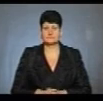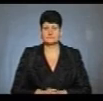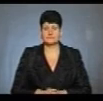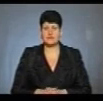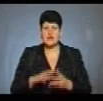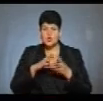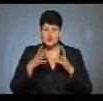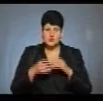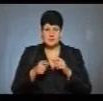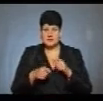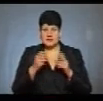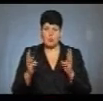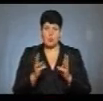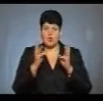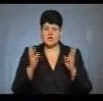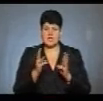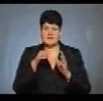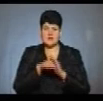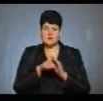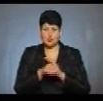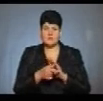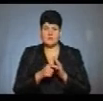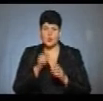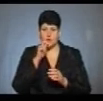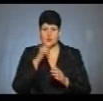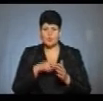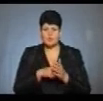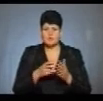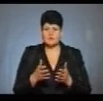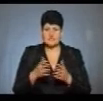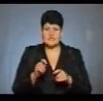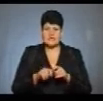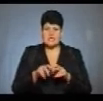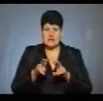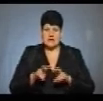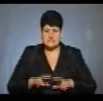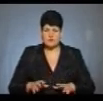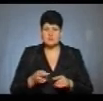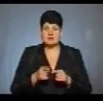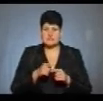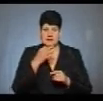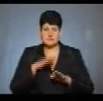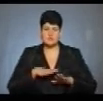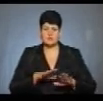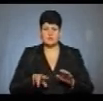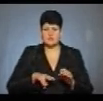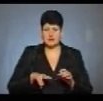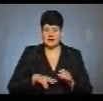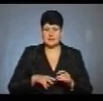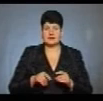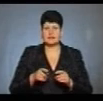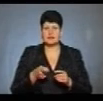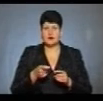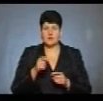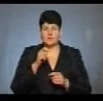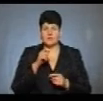Суму збитків від пожежі у складському приміщенні «Укрпошти» в Тернополі встановлює слідство. Про це повідомив заступник директора Тернопільської дирекції «Укрпошти»